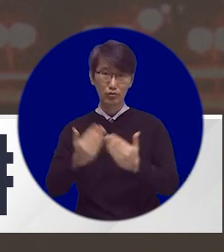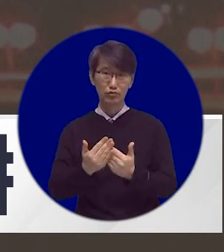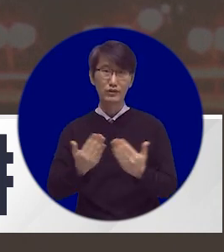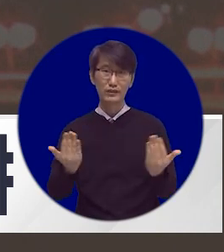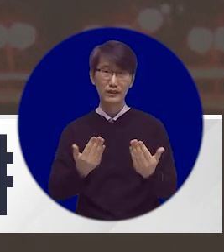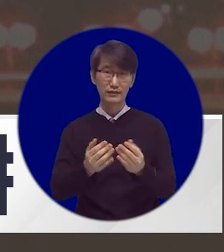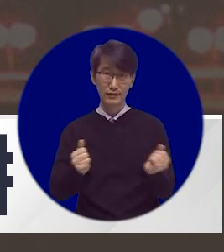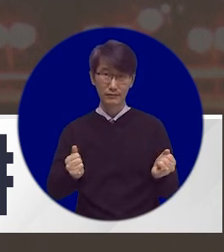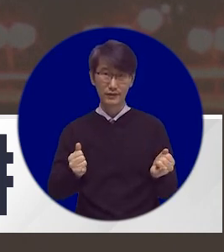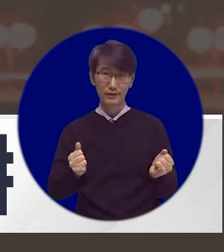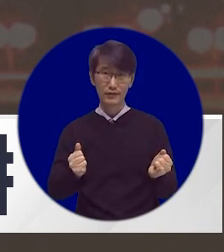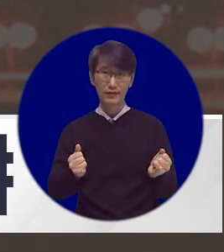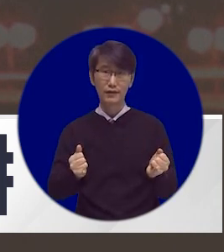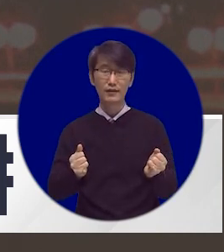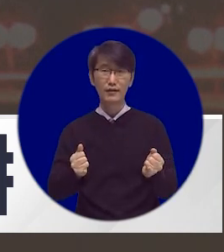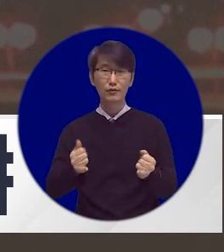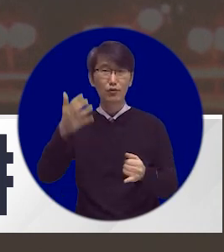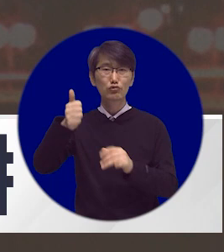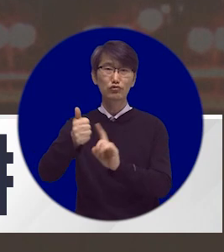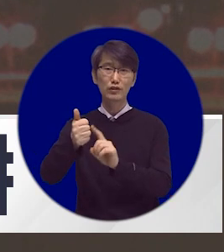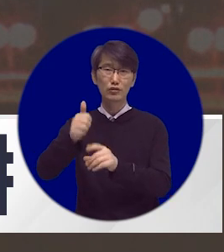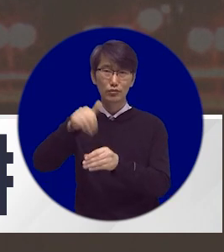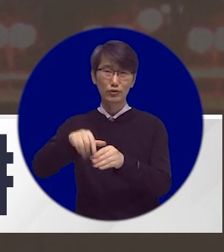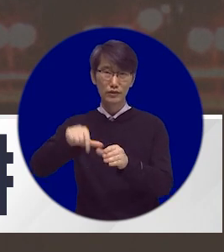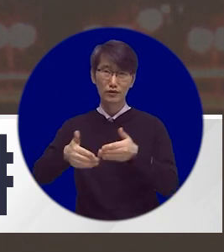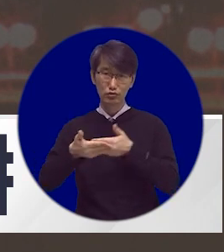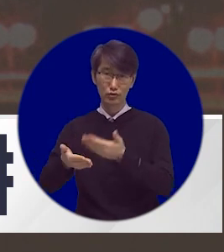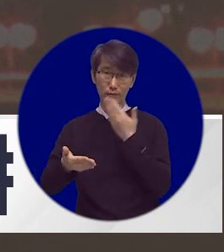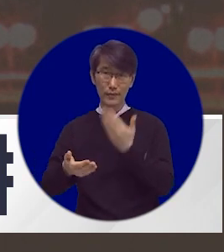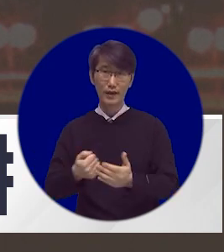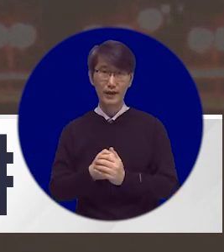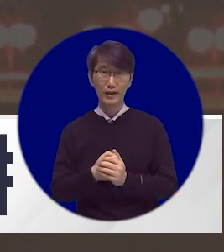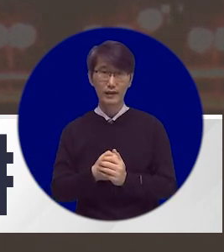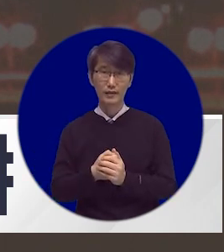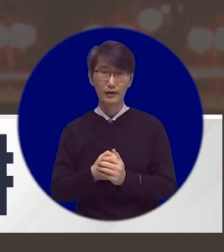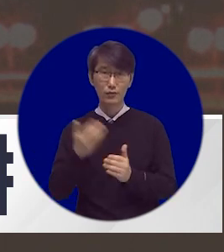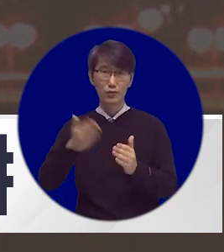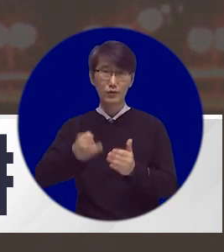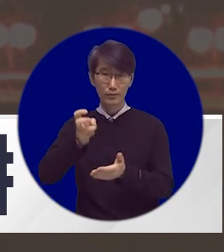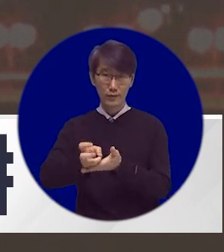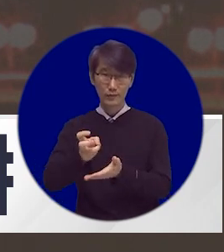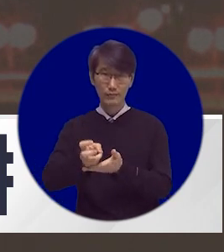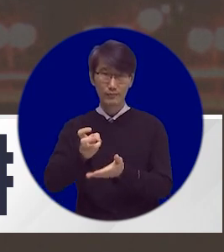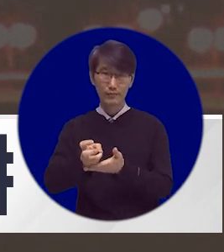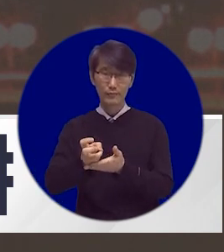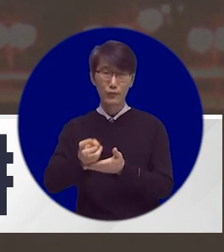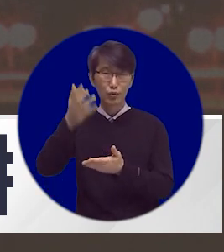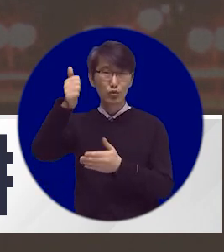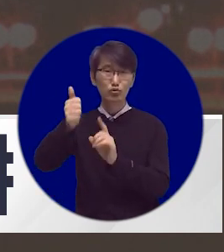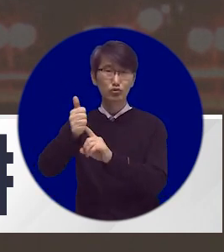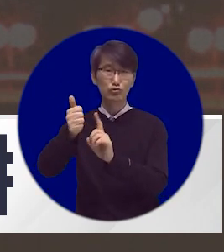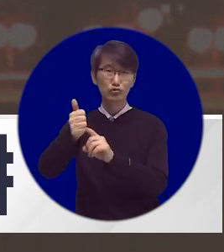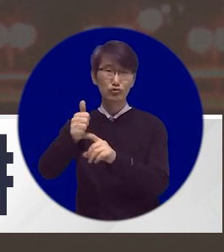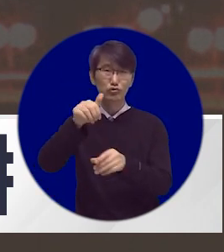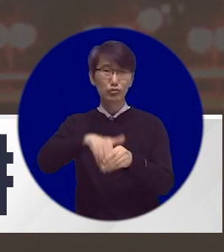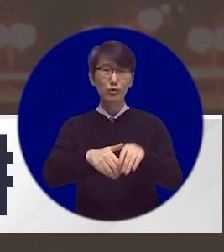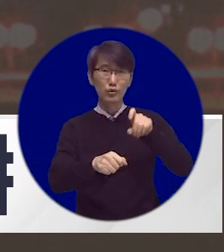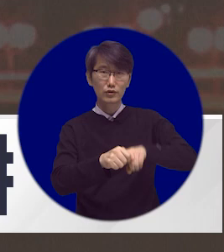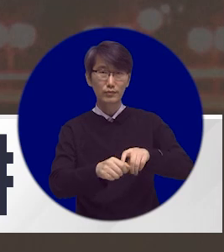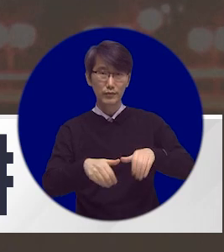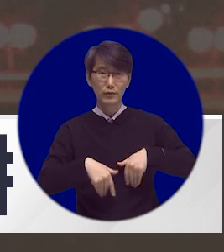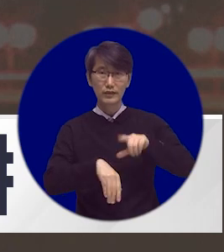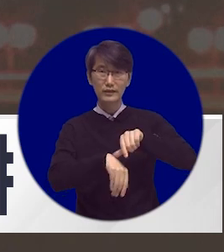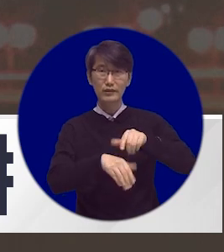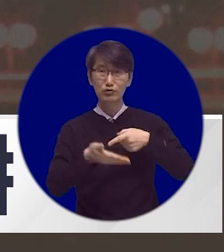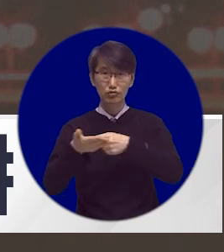근무하는 근로자는 고용주에게 투표 시간을 청구할 수 있습니다. 공직선거법은 고용주는 근로자가 투표하기 위해 필요한